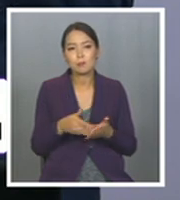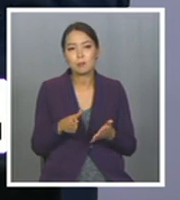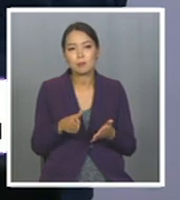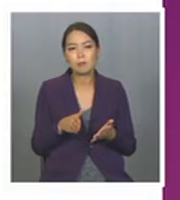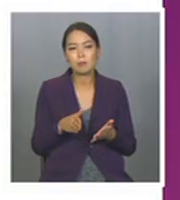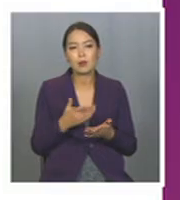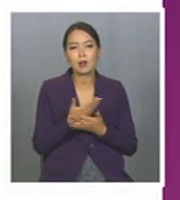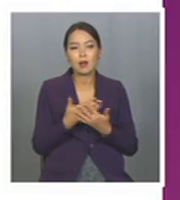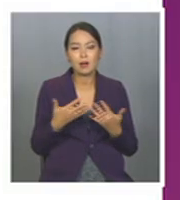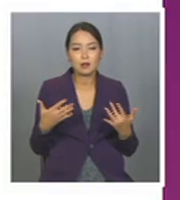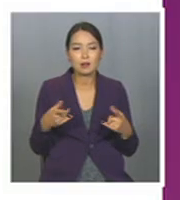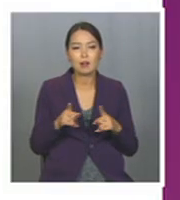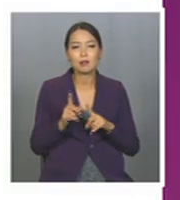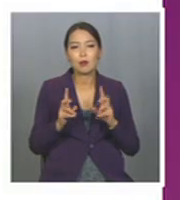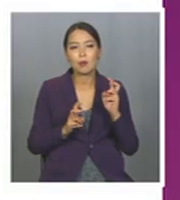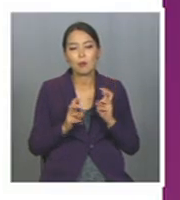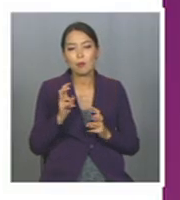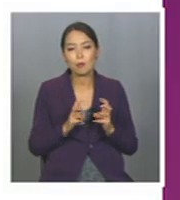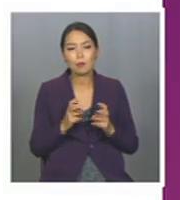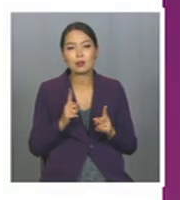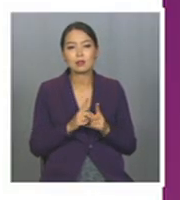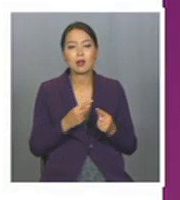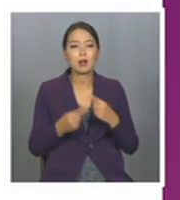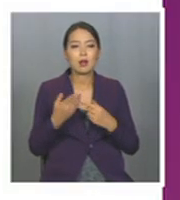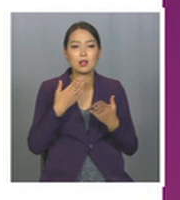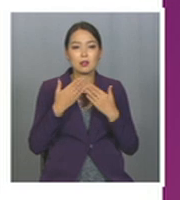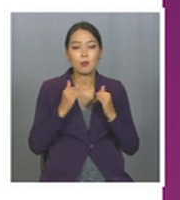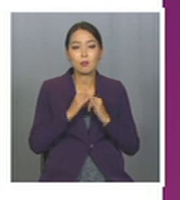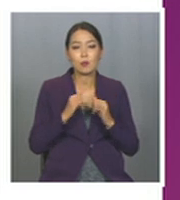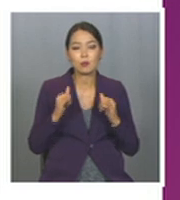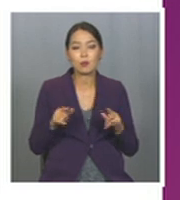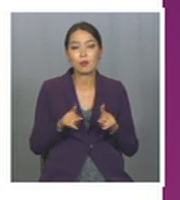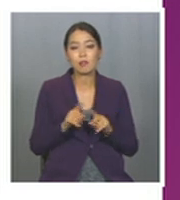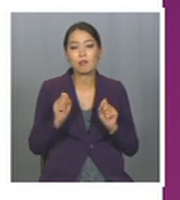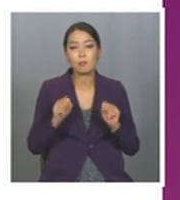әр түрлі өндірістік қатынастарды дамытуға қаржы жұмсауға мүмкіндік береді.